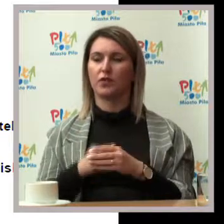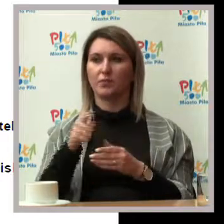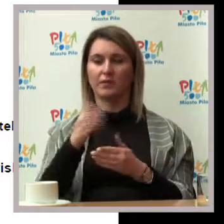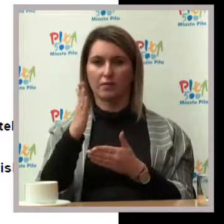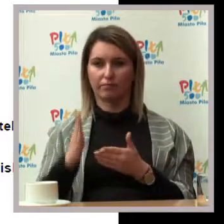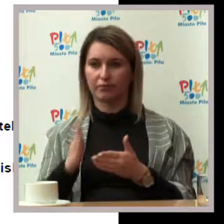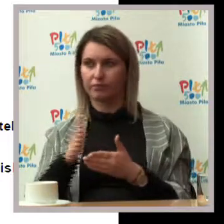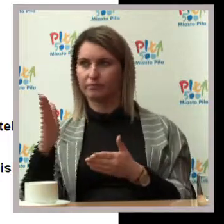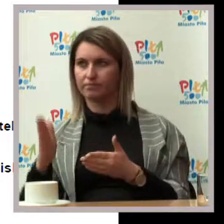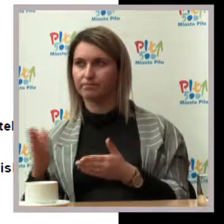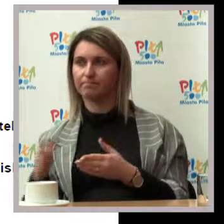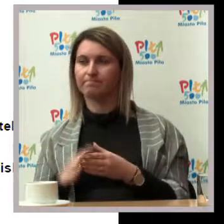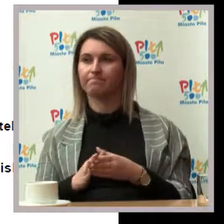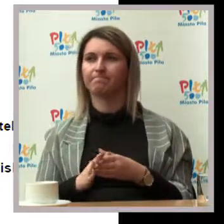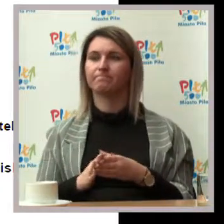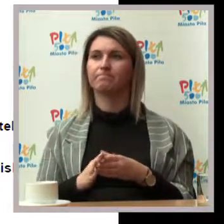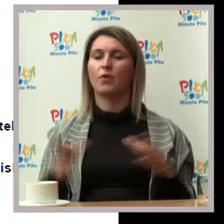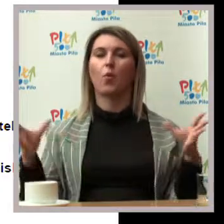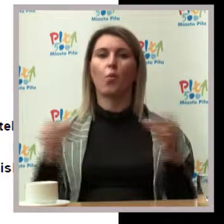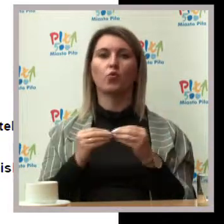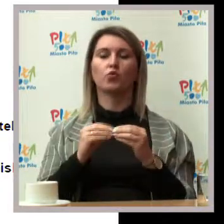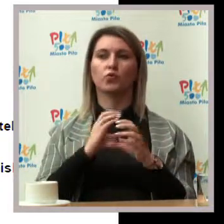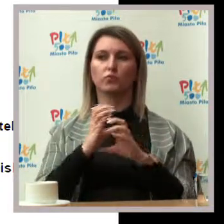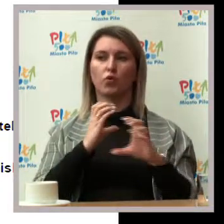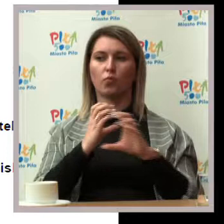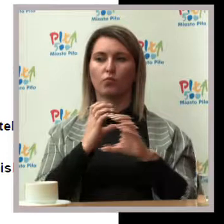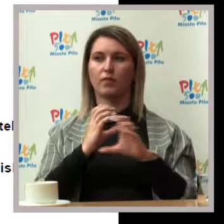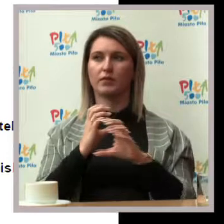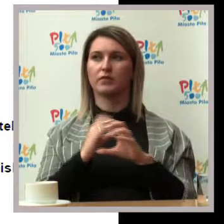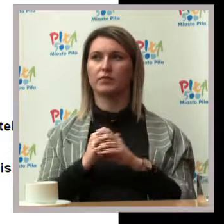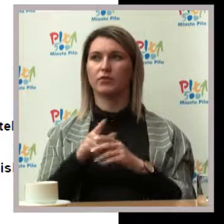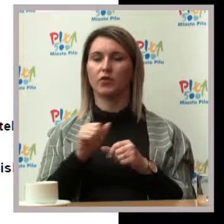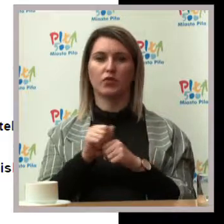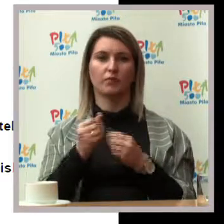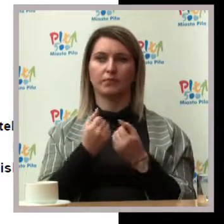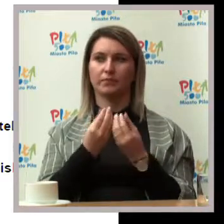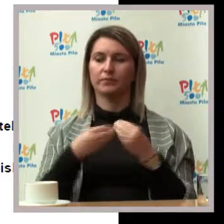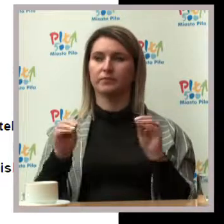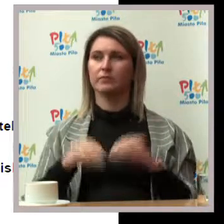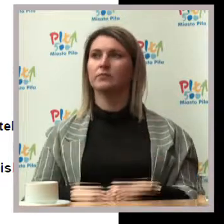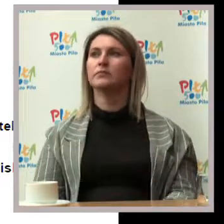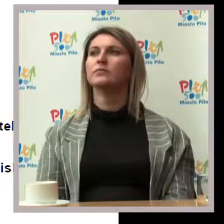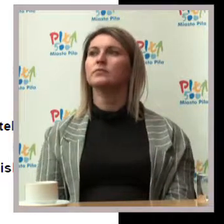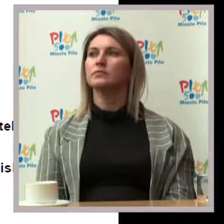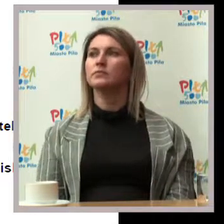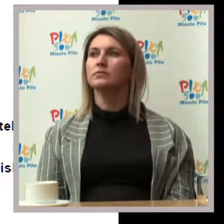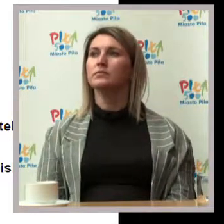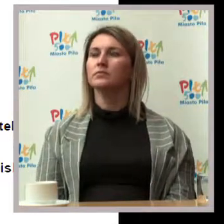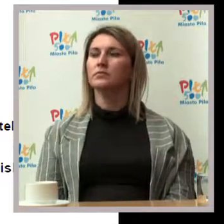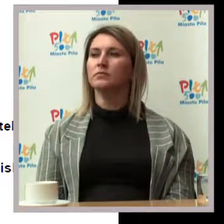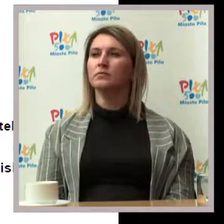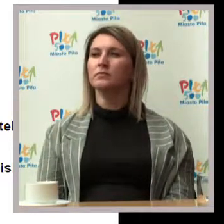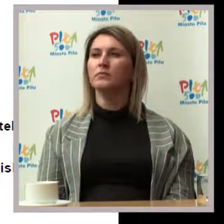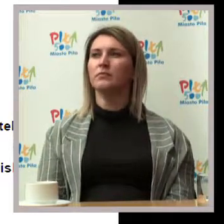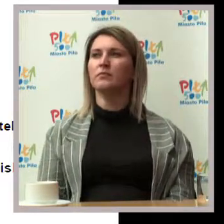klasyfikacji budżetowej, transport i łączność to oczywiście największe wartości, które będziemy w ramach inwestycji realizować, ponad 15 milionów